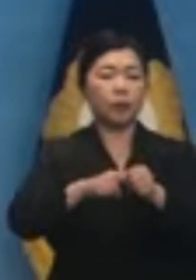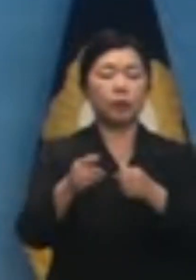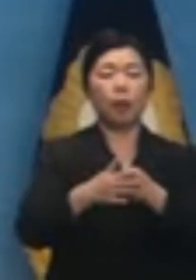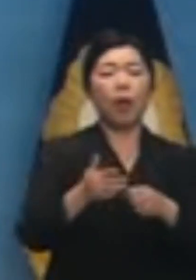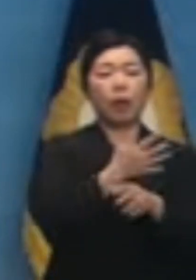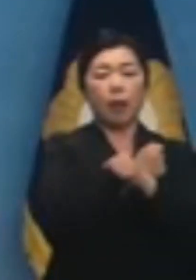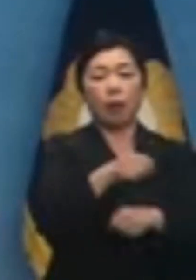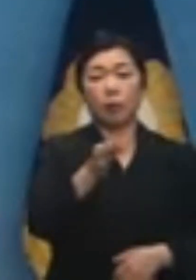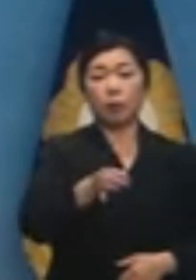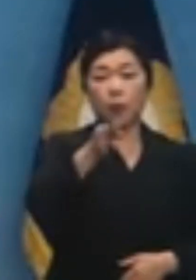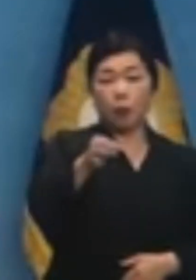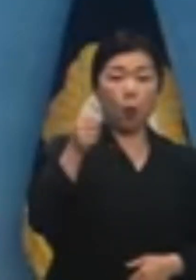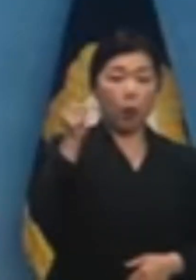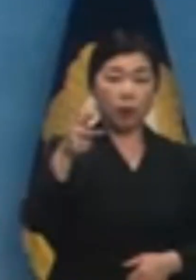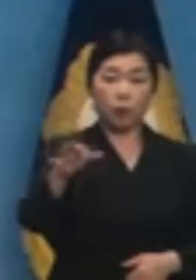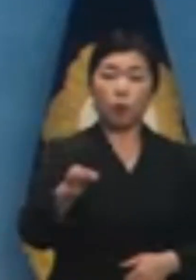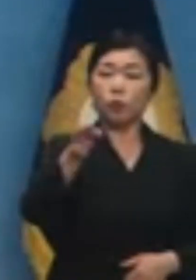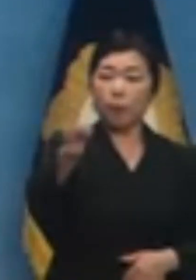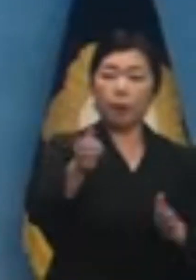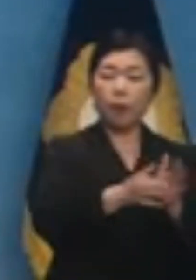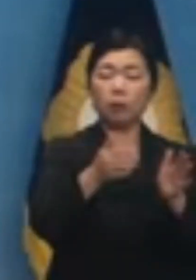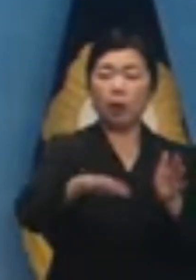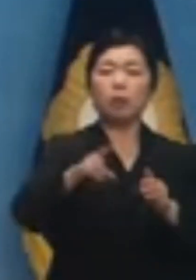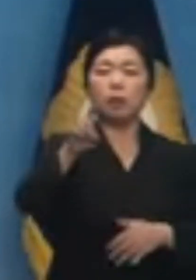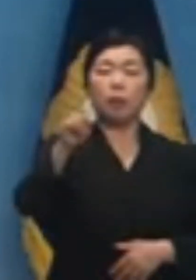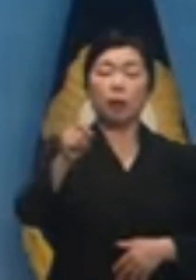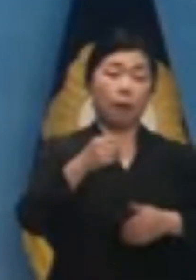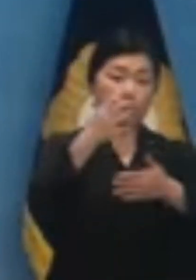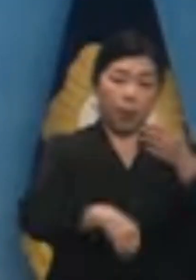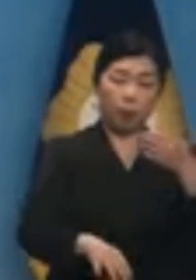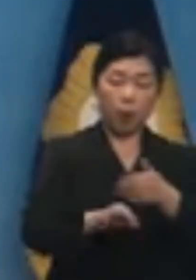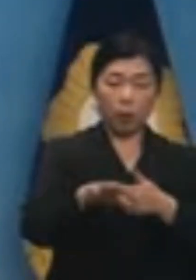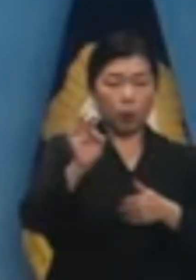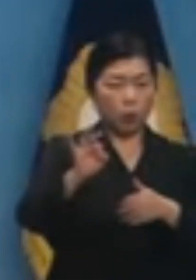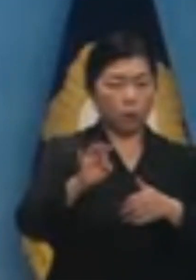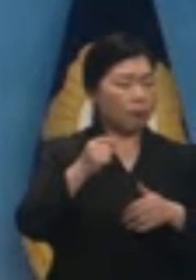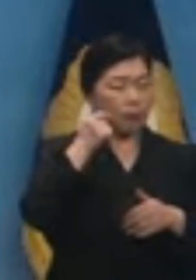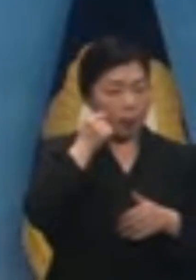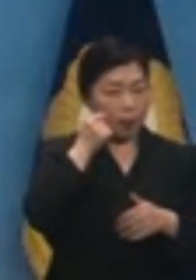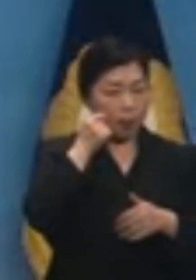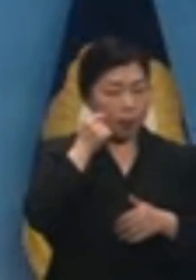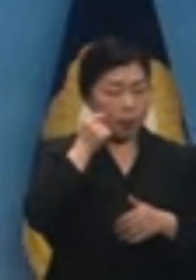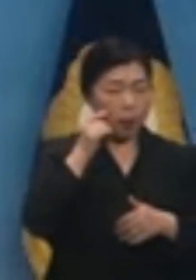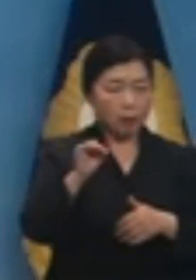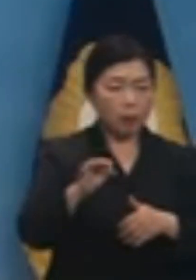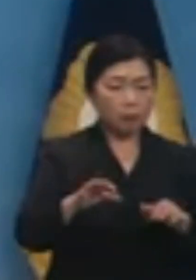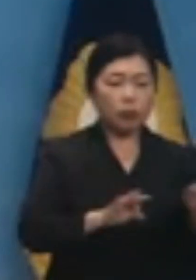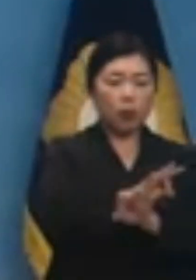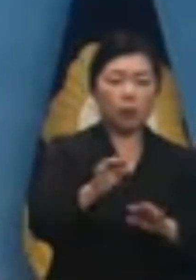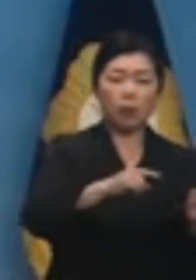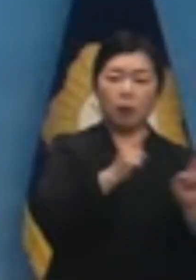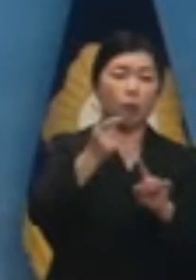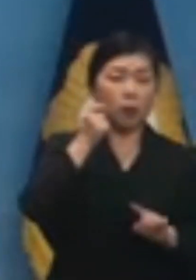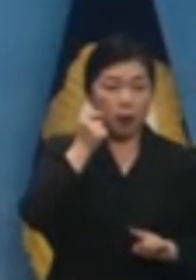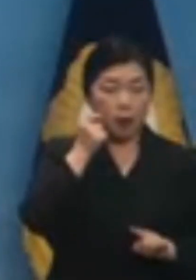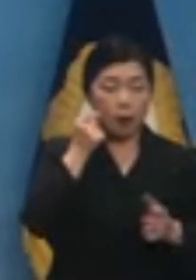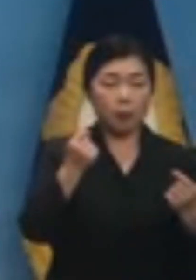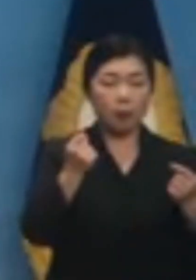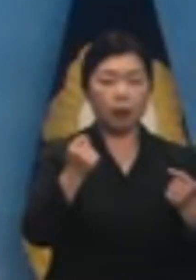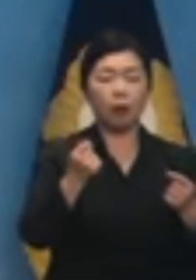10만 원을 호텔에 냈어요. 그런데 10만 원을 쏙 빼면 그게 돈이 안 돌았다고 봐야 되는 게 맞는 게